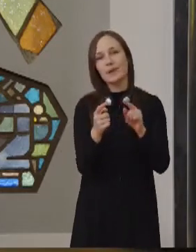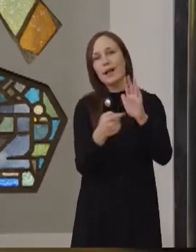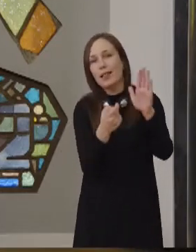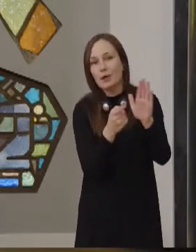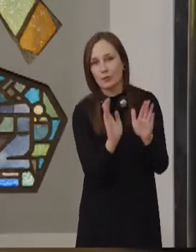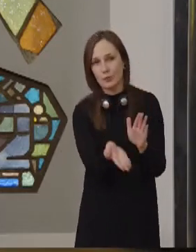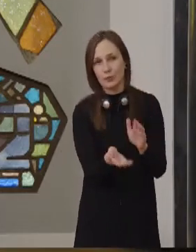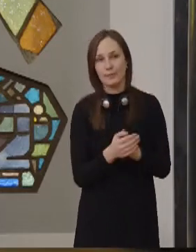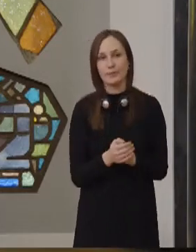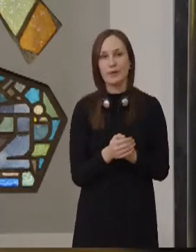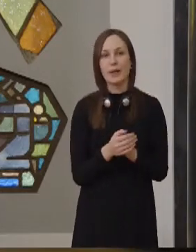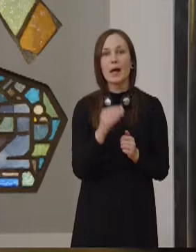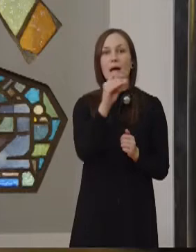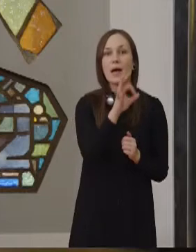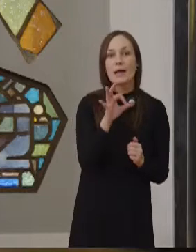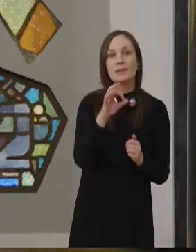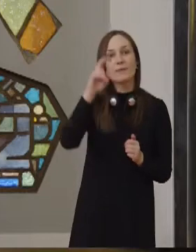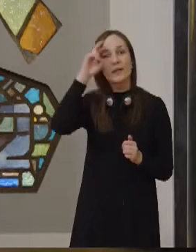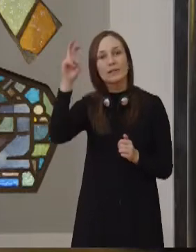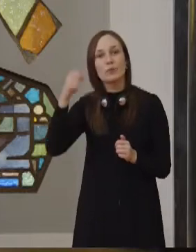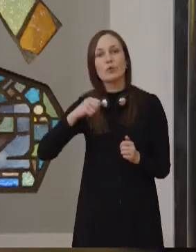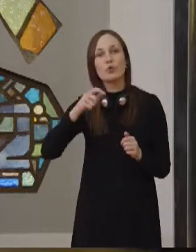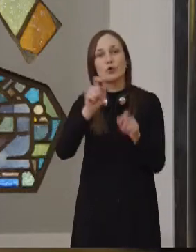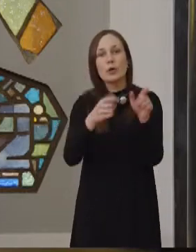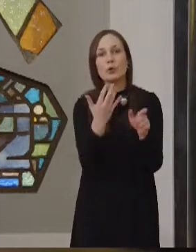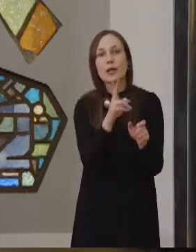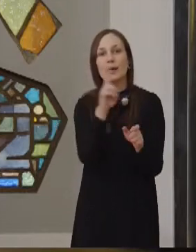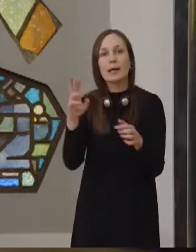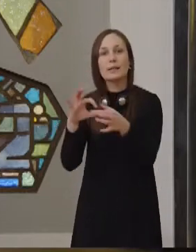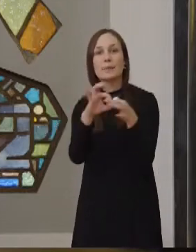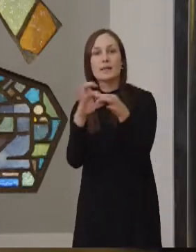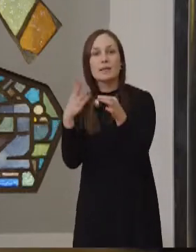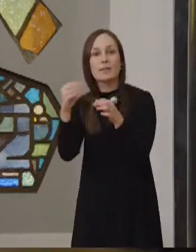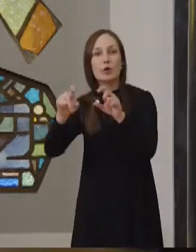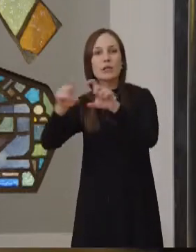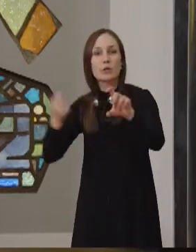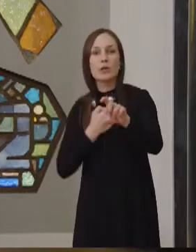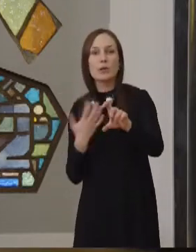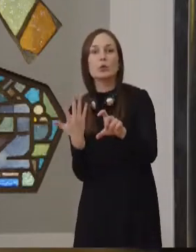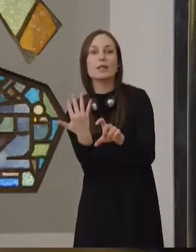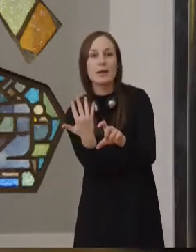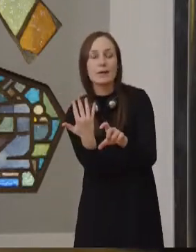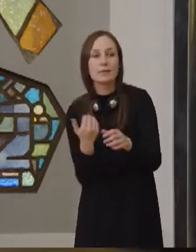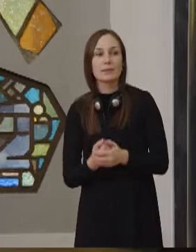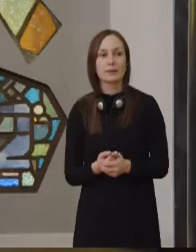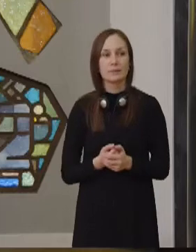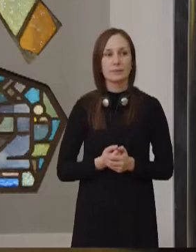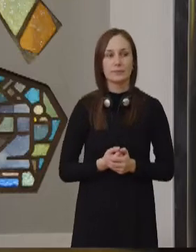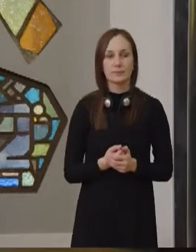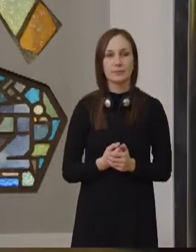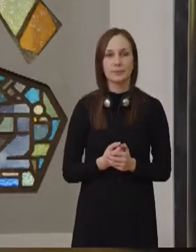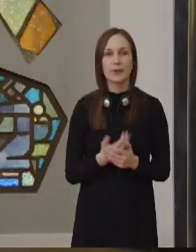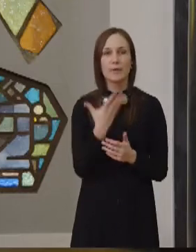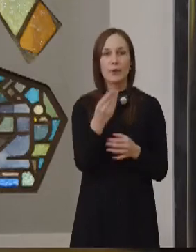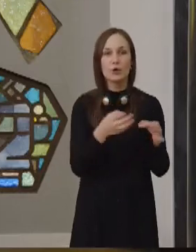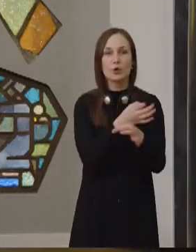Kiek Europos Sąjungoje yra likusių valstybių narių, neturinčių partnerystės institutą. Tokį klausimą kelia diskusijos